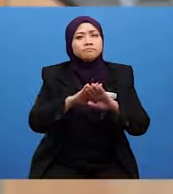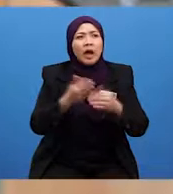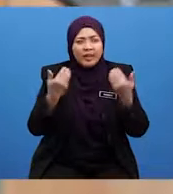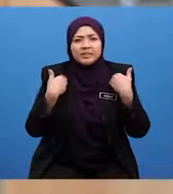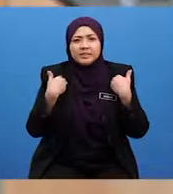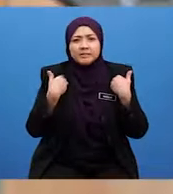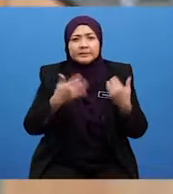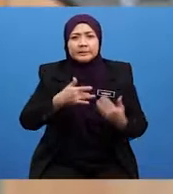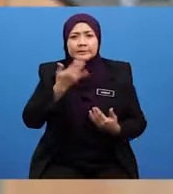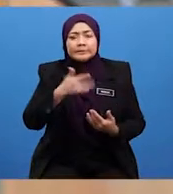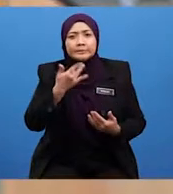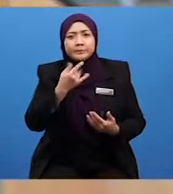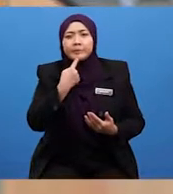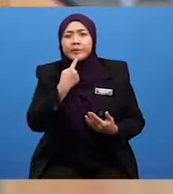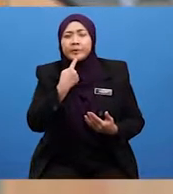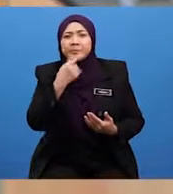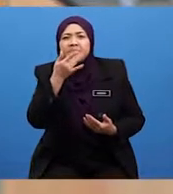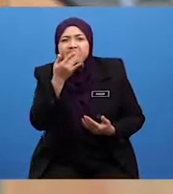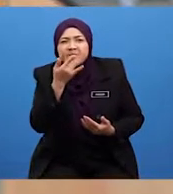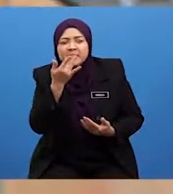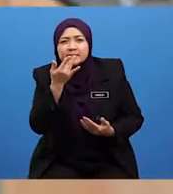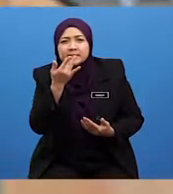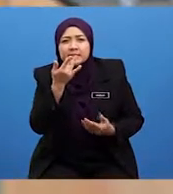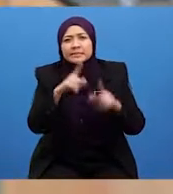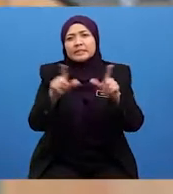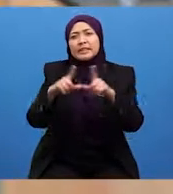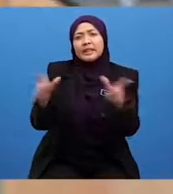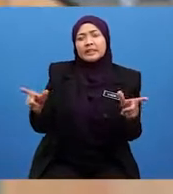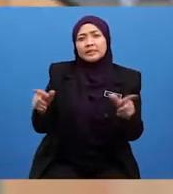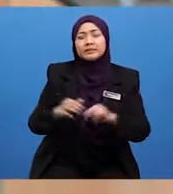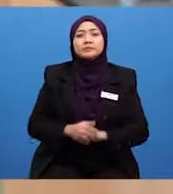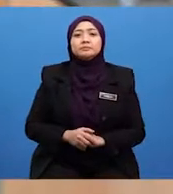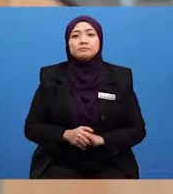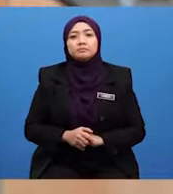yang berlainan? Jom kita tengok.